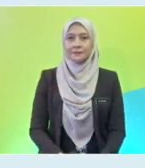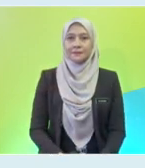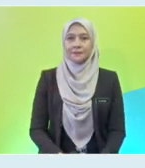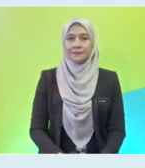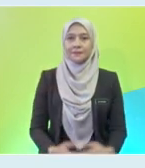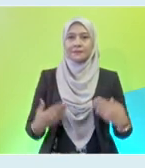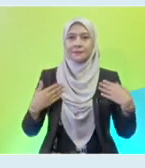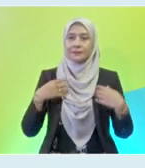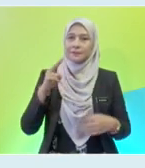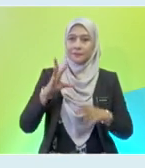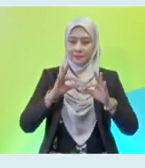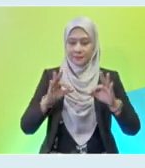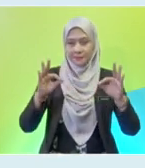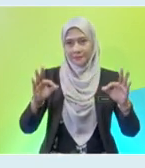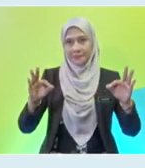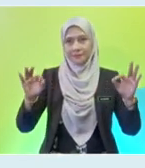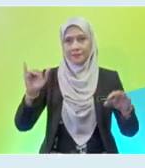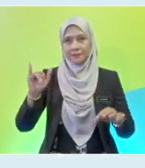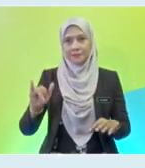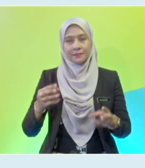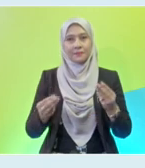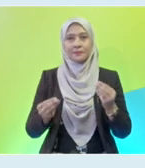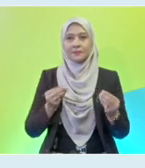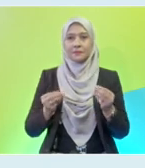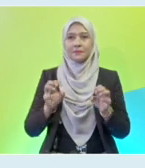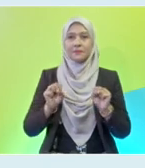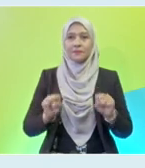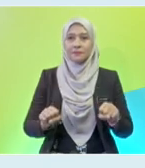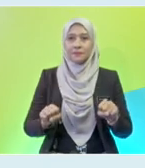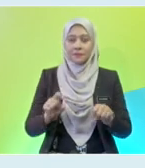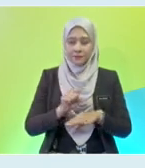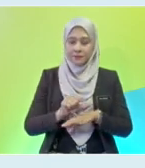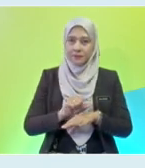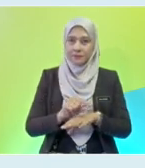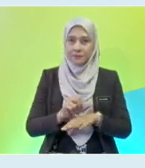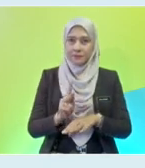ayat yang mungkin boleh digunakan